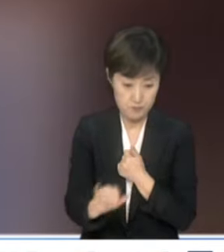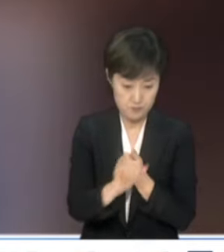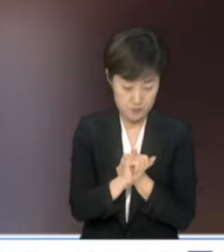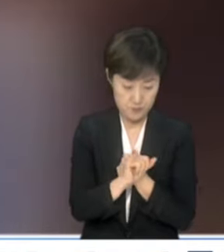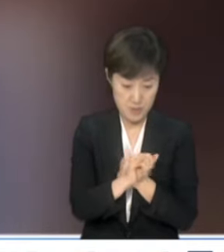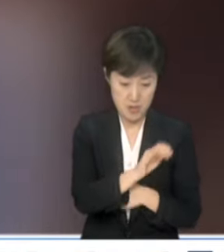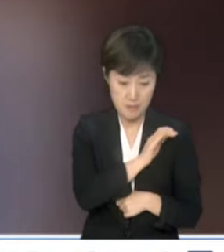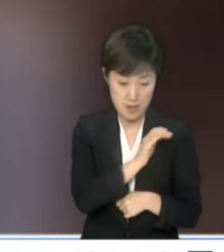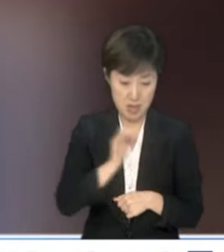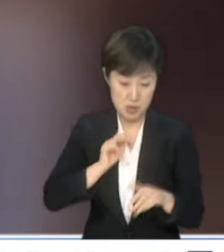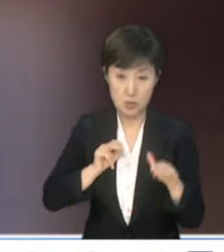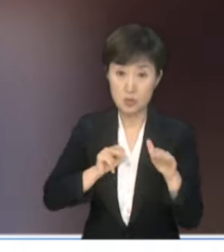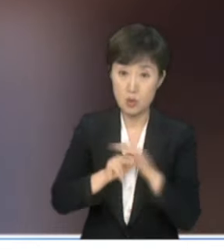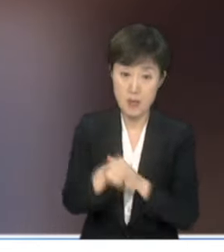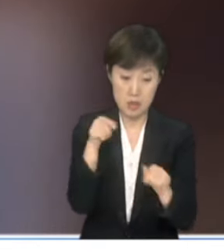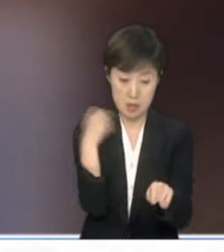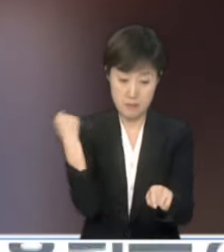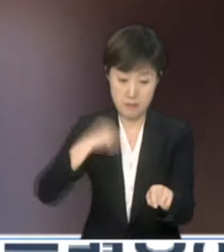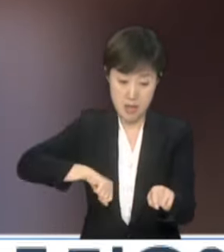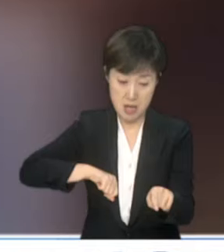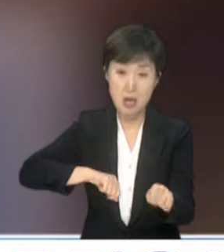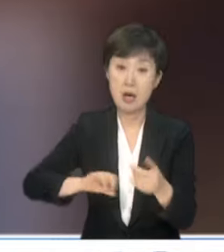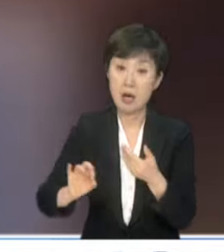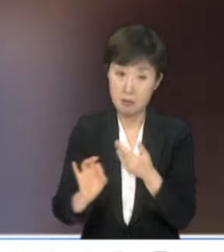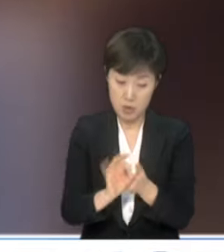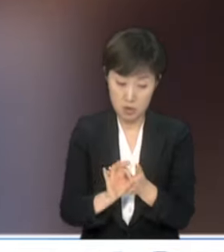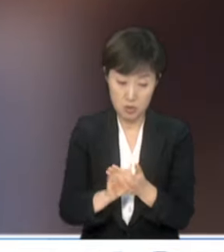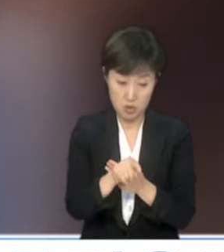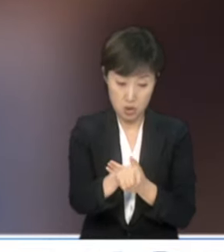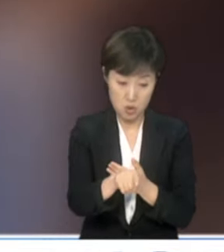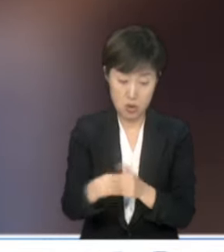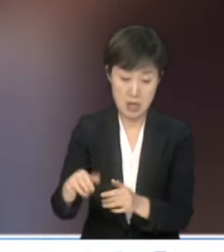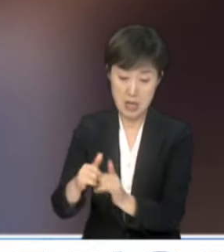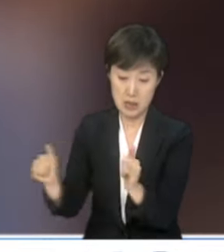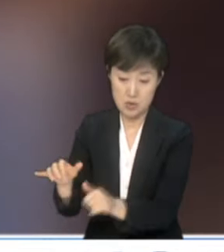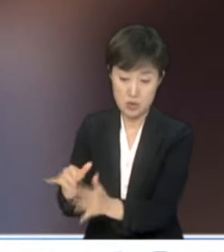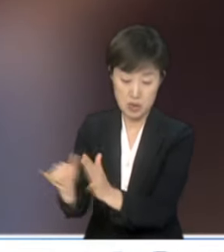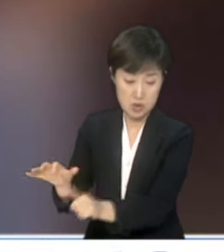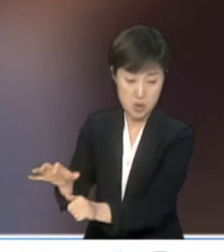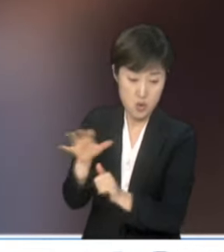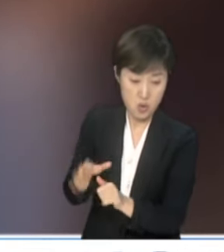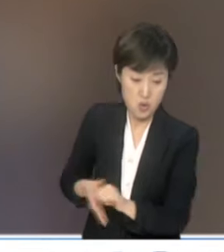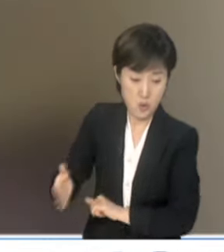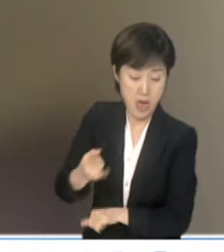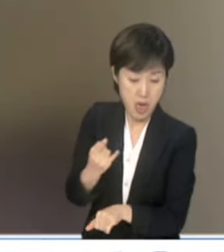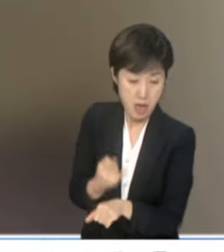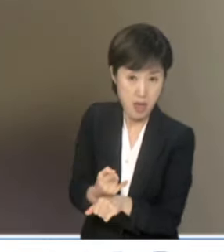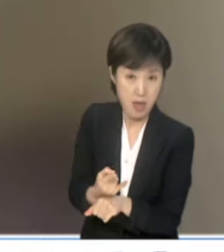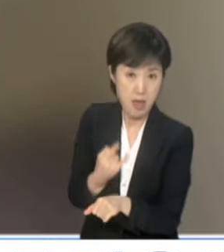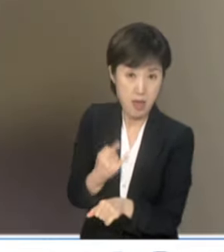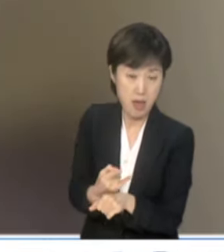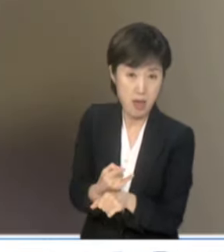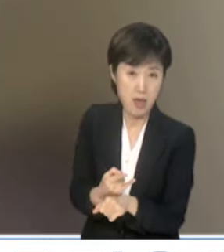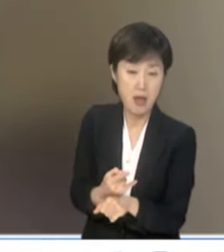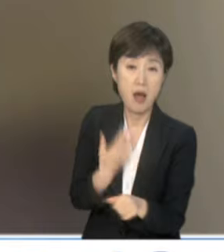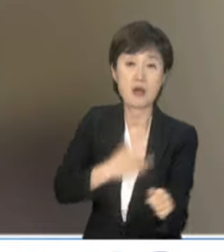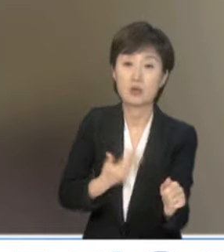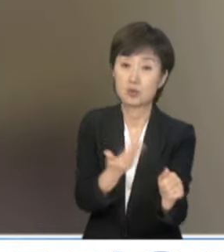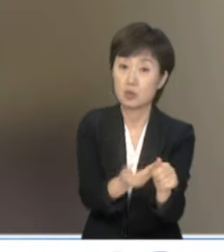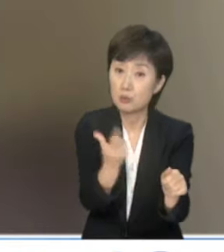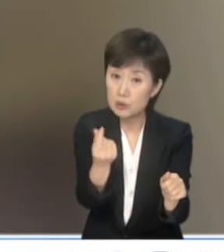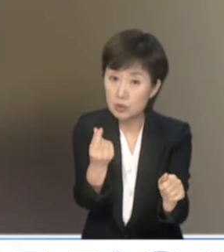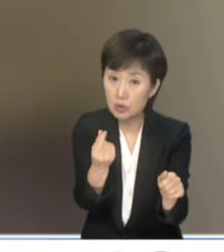우리가 일을 시켰는데도 하지 않았을 때 이것을 협박하거나 강요할 목적으로 사용하는 것이기 때문에